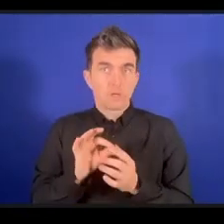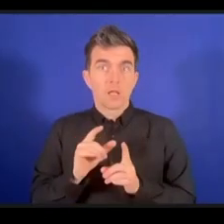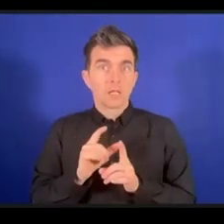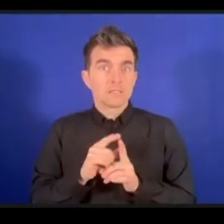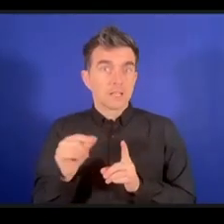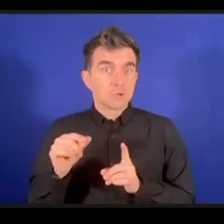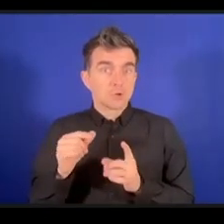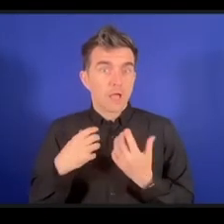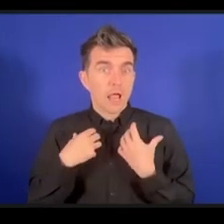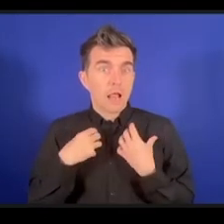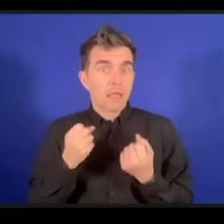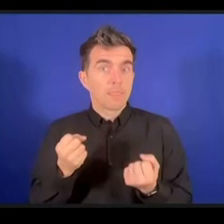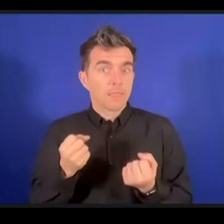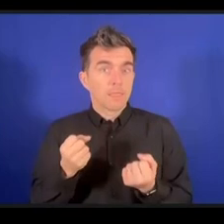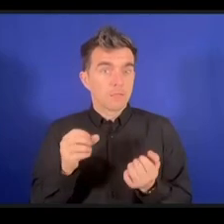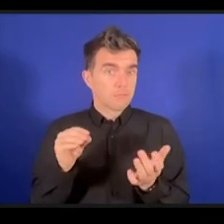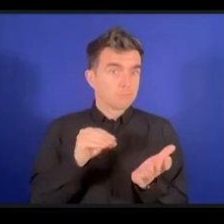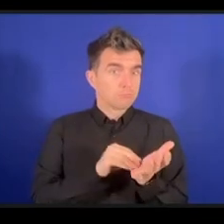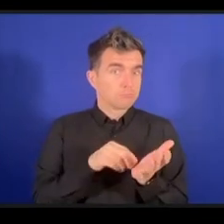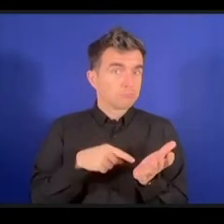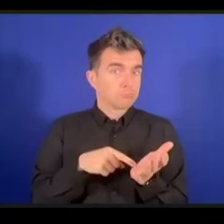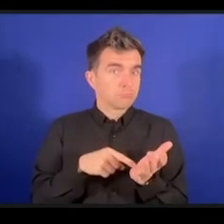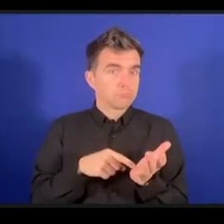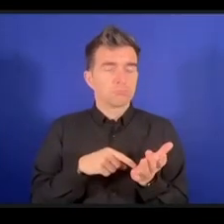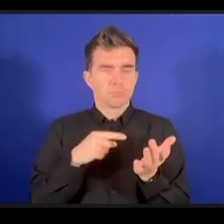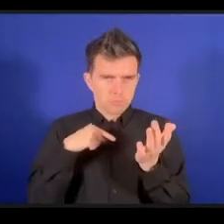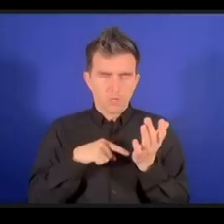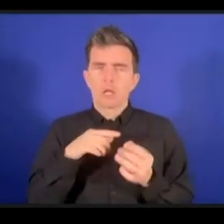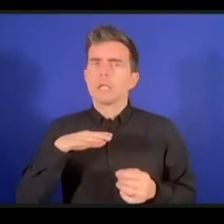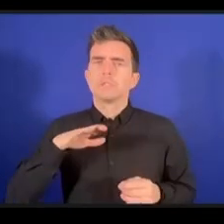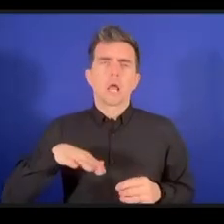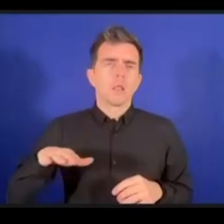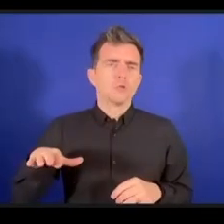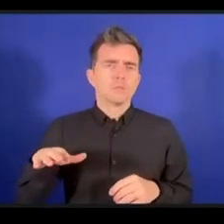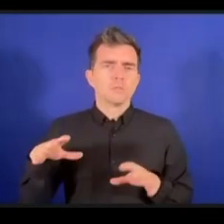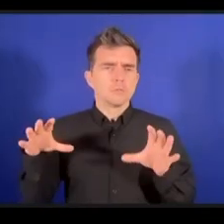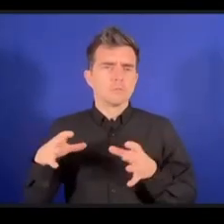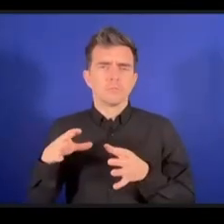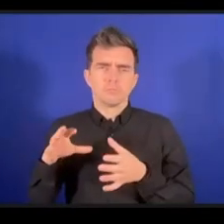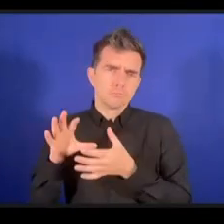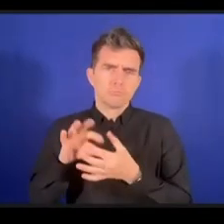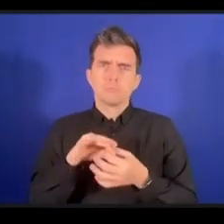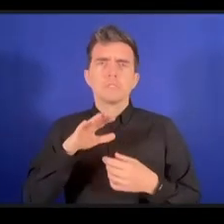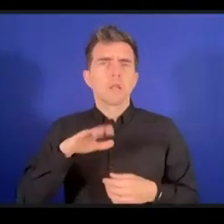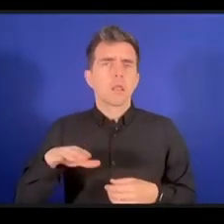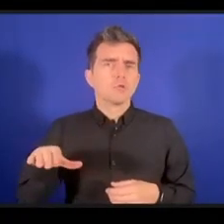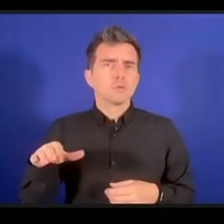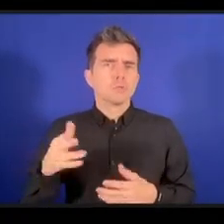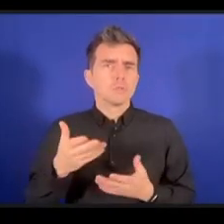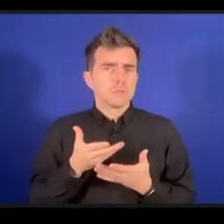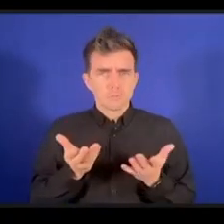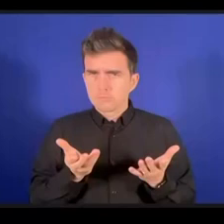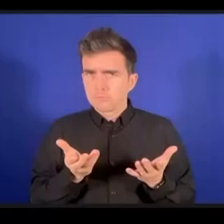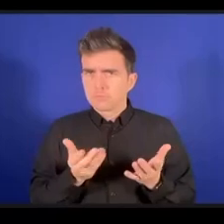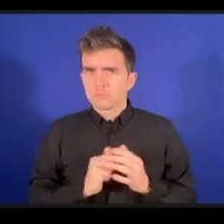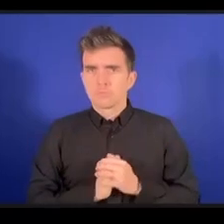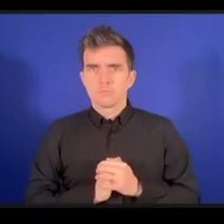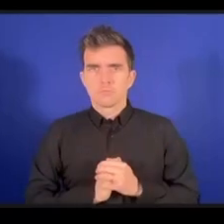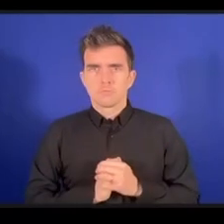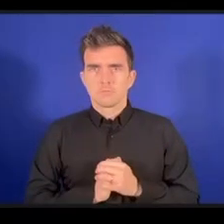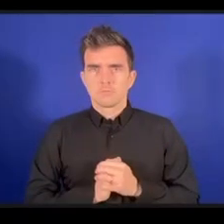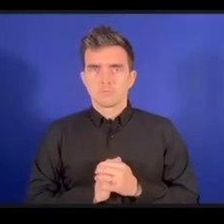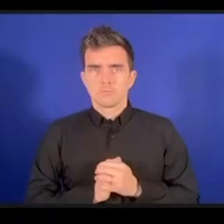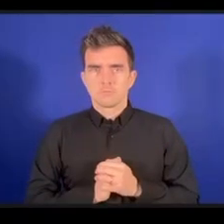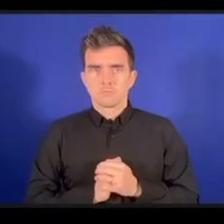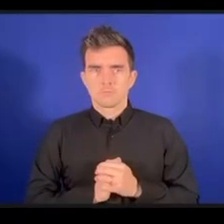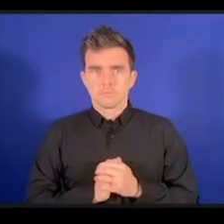接下来是 Dynamic Coalition of Children， 儿童动态联盟的代表，因为儿童权利吧，讲得更加